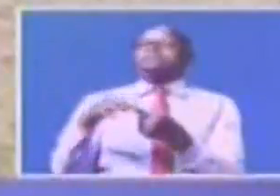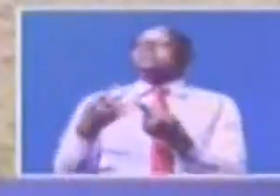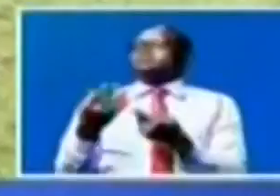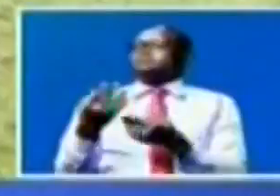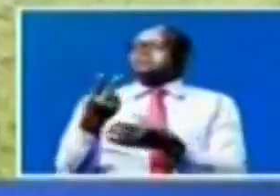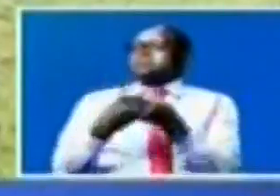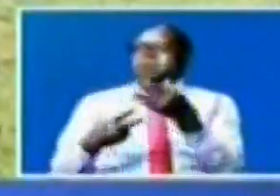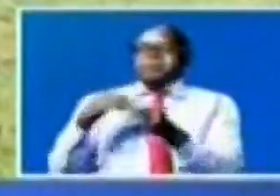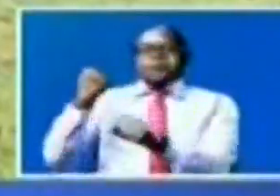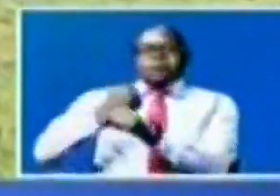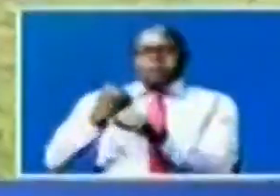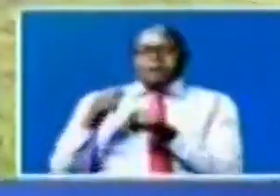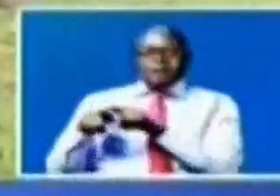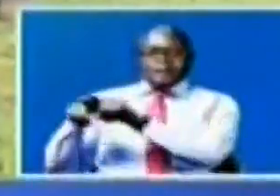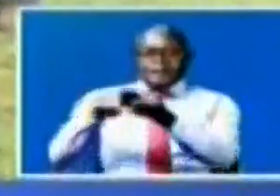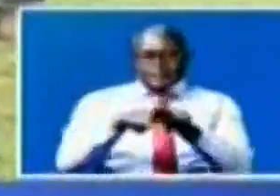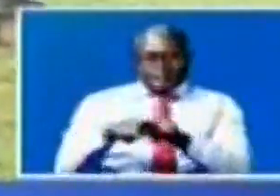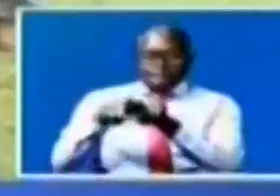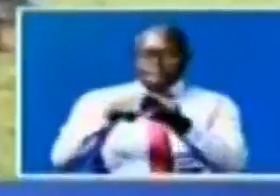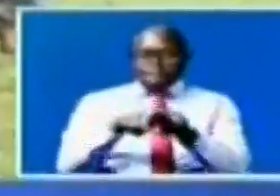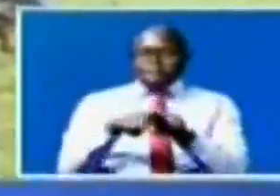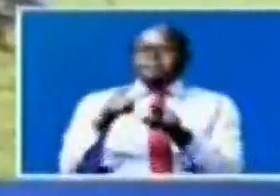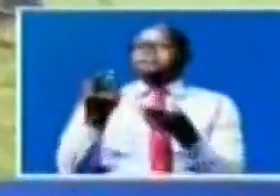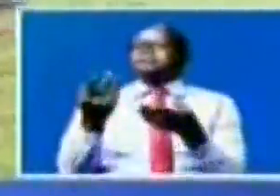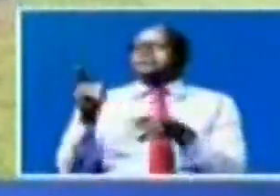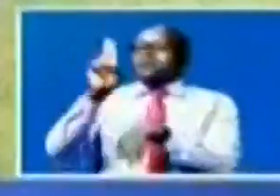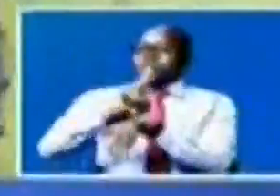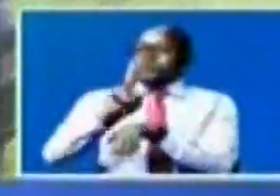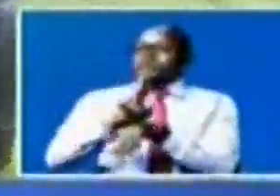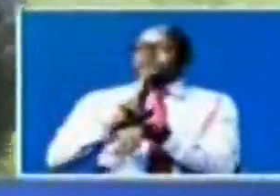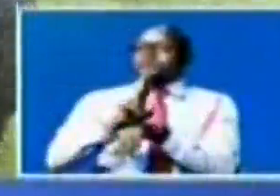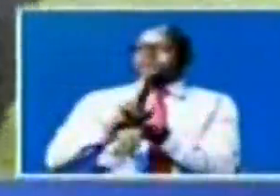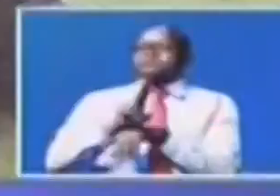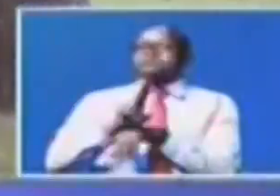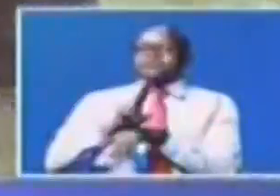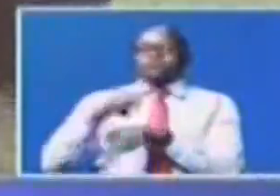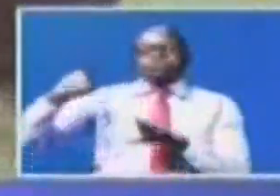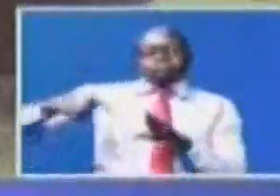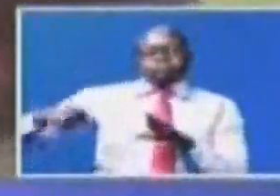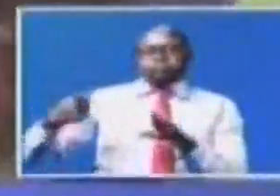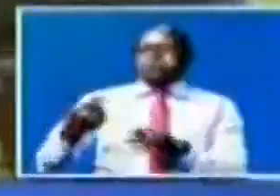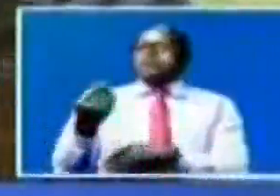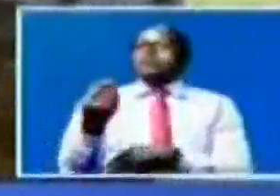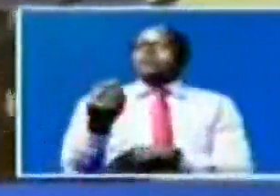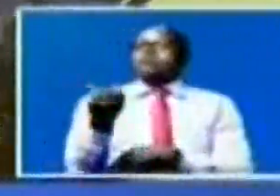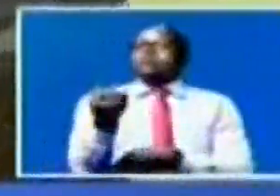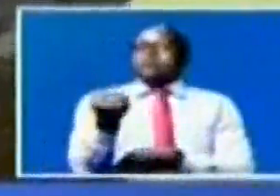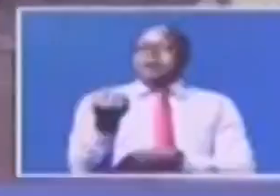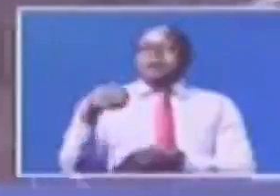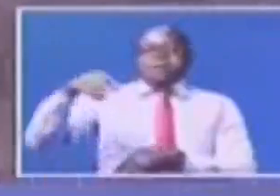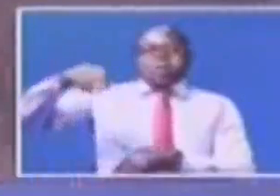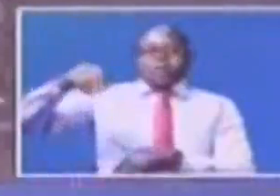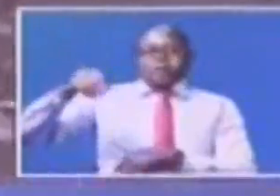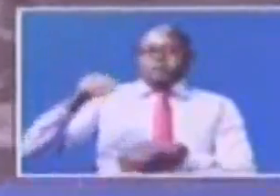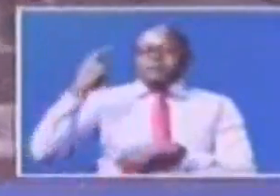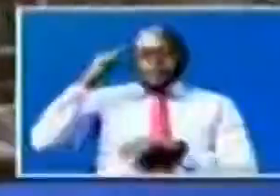nitoke na zinatekeleza majukumu kwa pamoja, na zote zinatumia mtambo wa kusaga unga wa sima. Wavumbuzi wake walifikiria